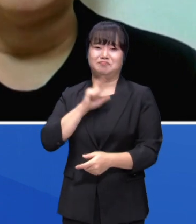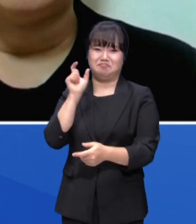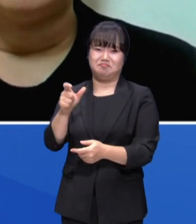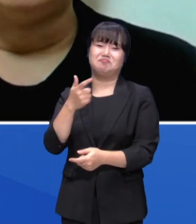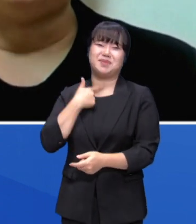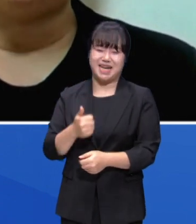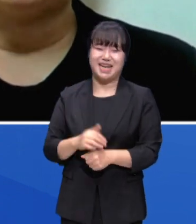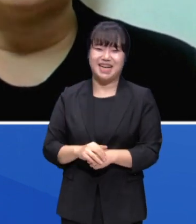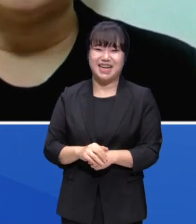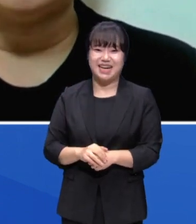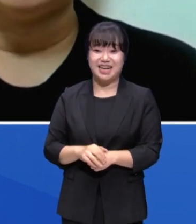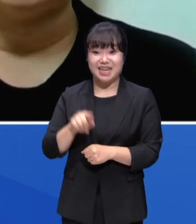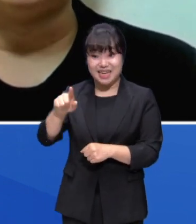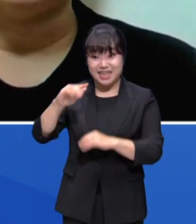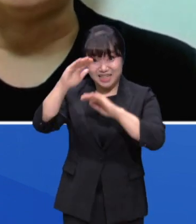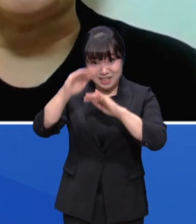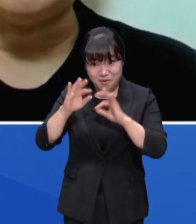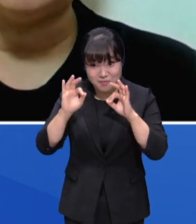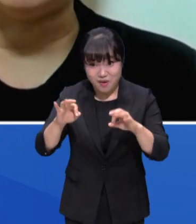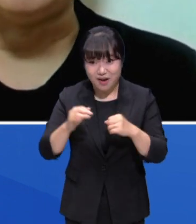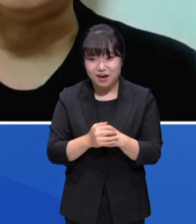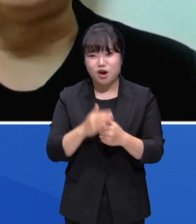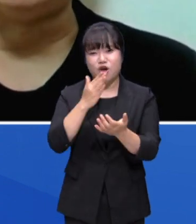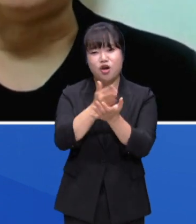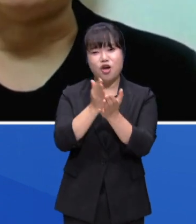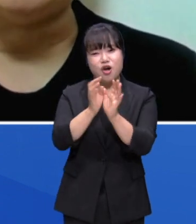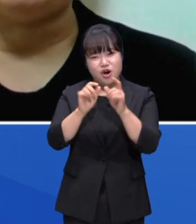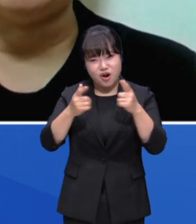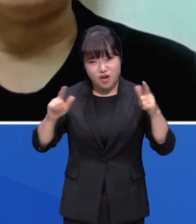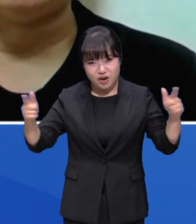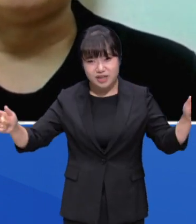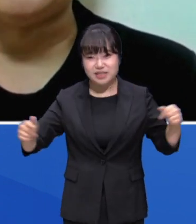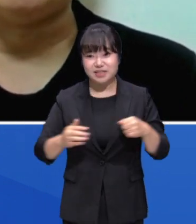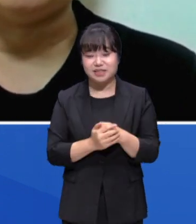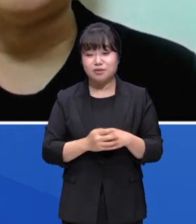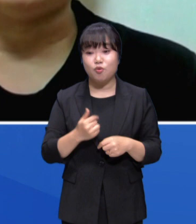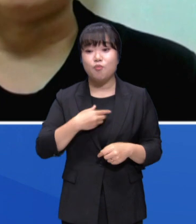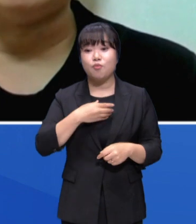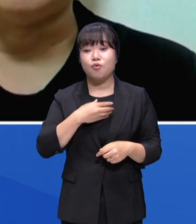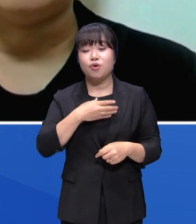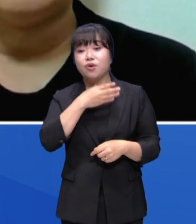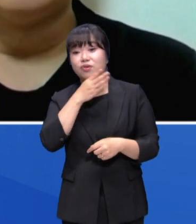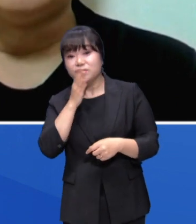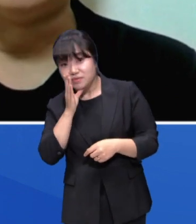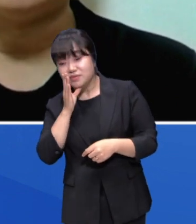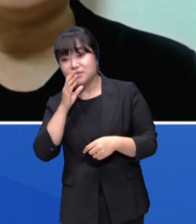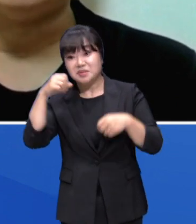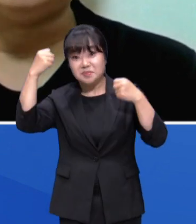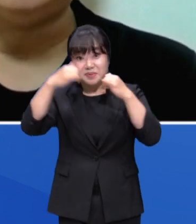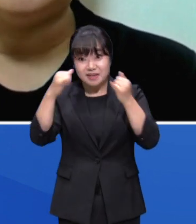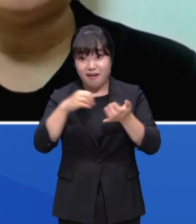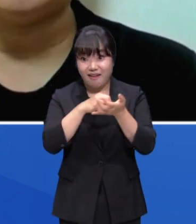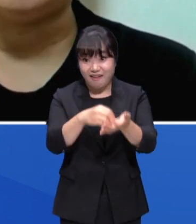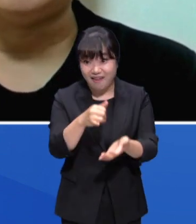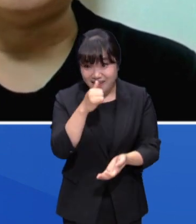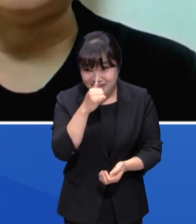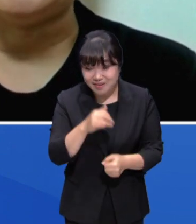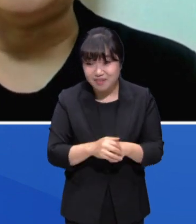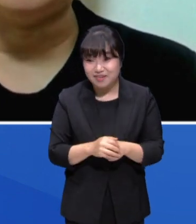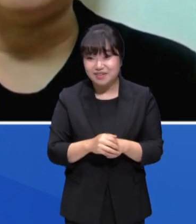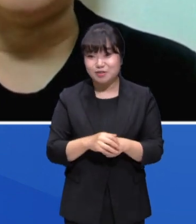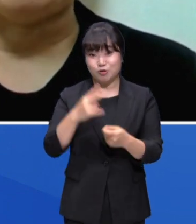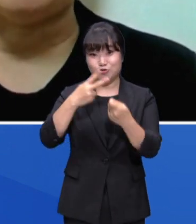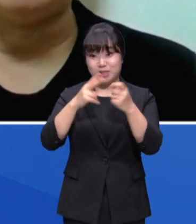합니다. 이 뮤지컬에는 예, 다양하게 기존의 이제 중견 배우들도 관람을 해주셨고요. 예, 특히 2일째